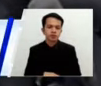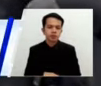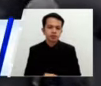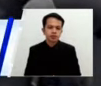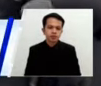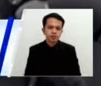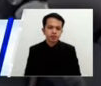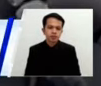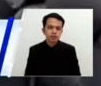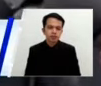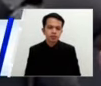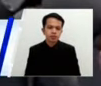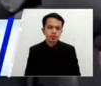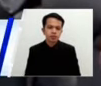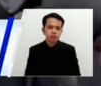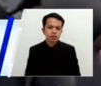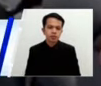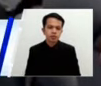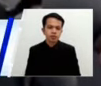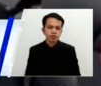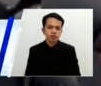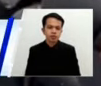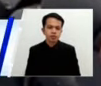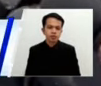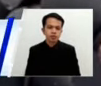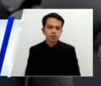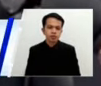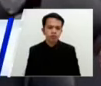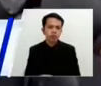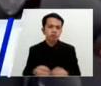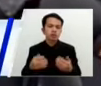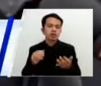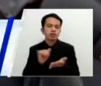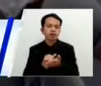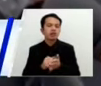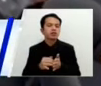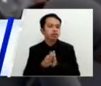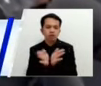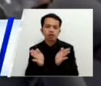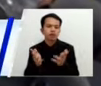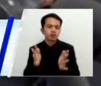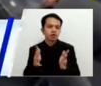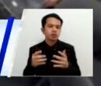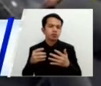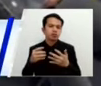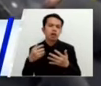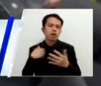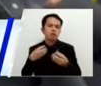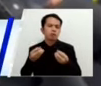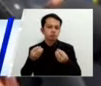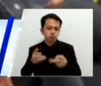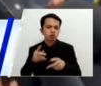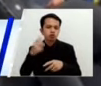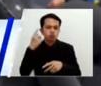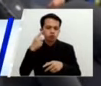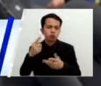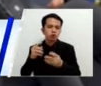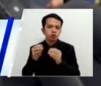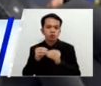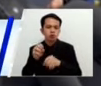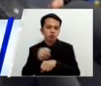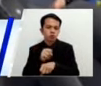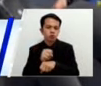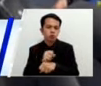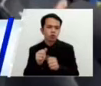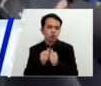and the UNCLOS. And just as a general thing, we'll have a chance to get into more detail maybe in the